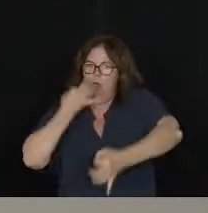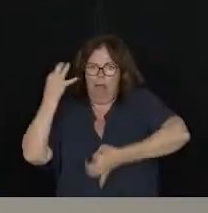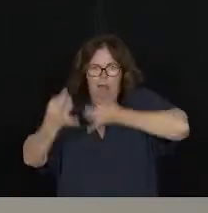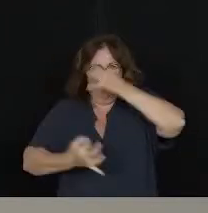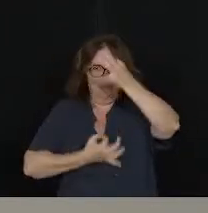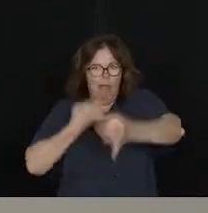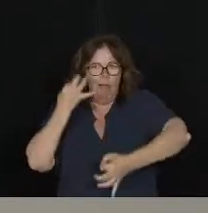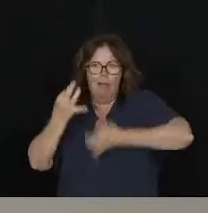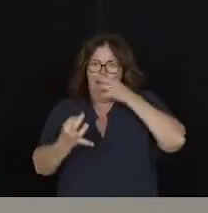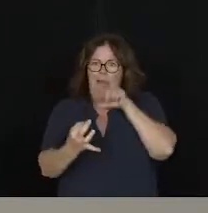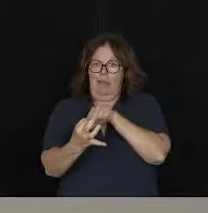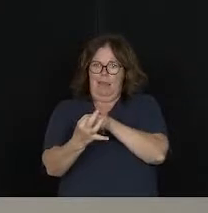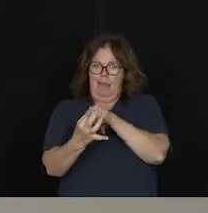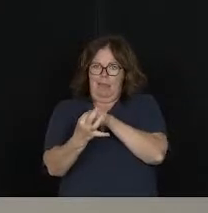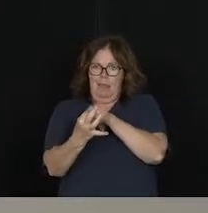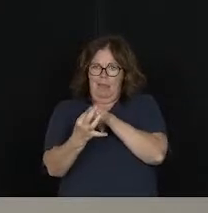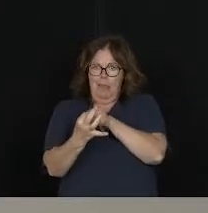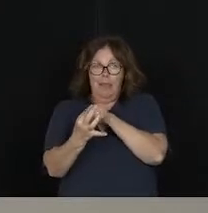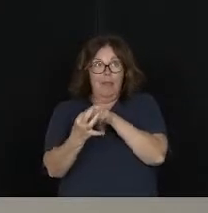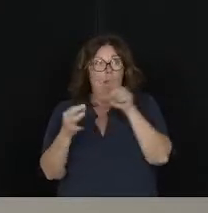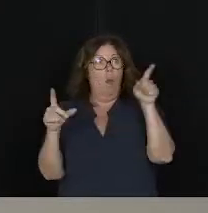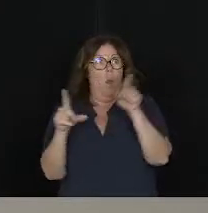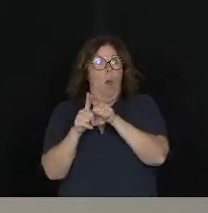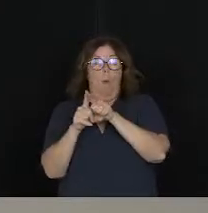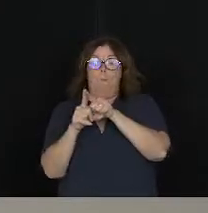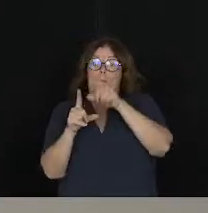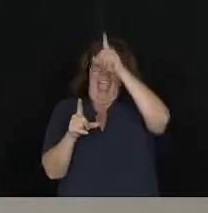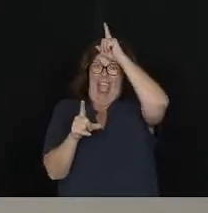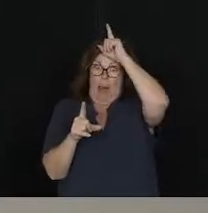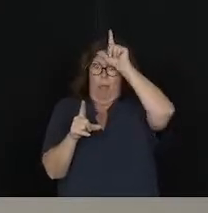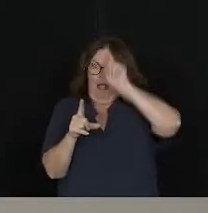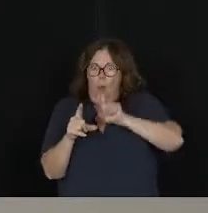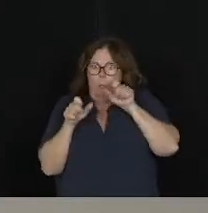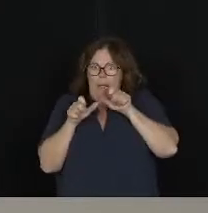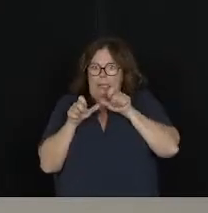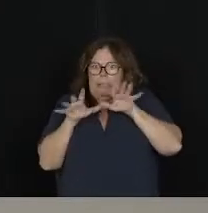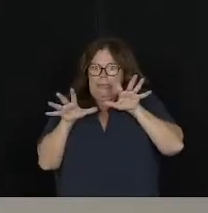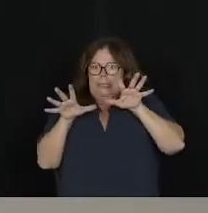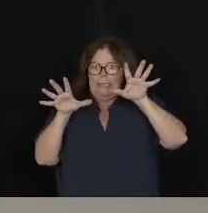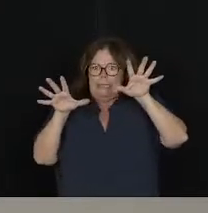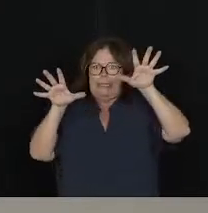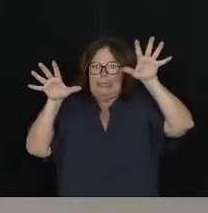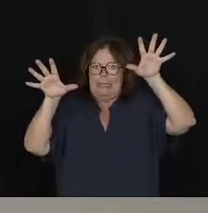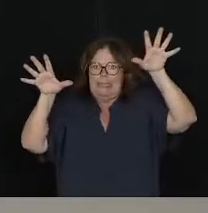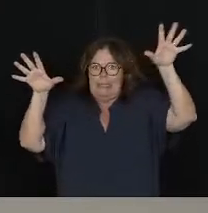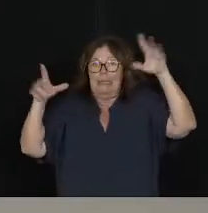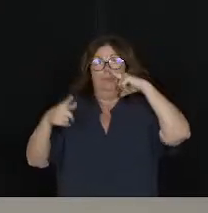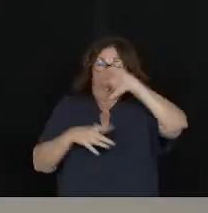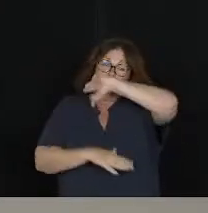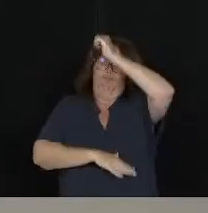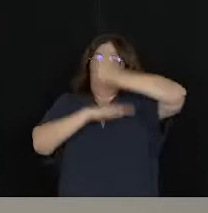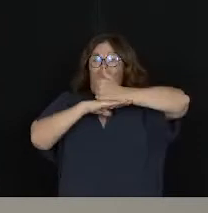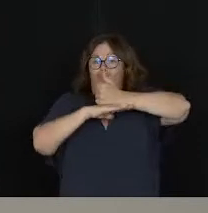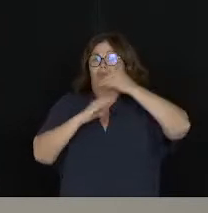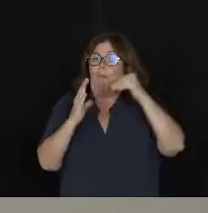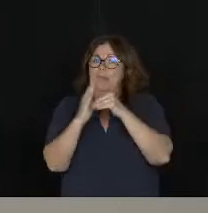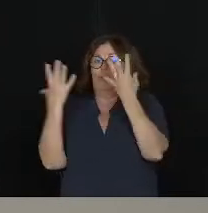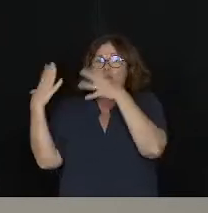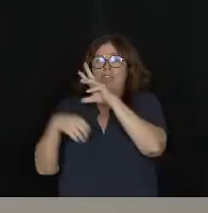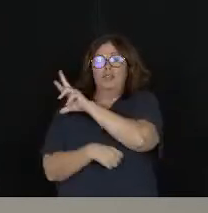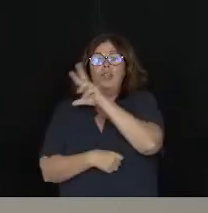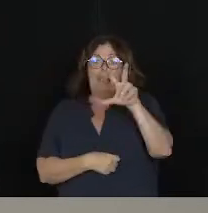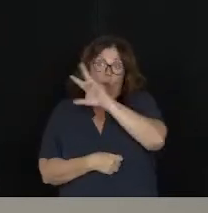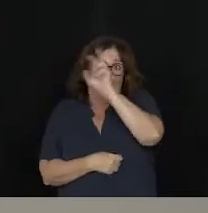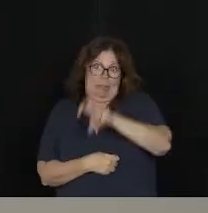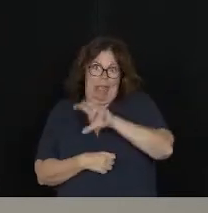à partir du moment où il domine la société allemande, où il prend la tête de l'État. À partir de 1933, il va donner du